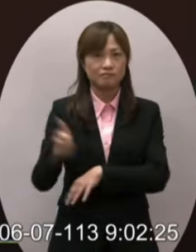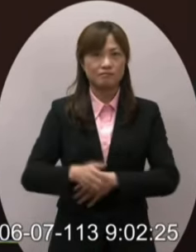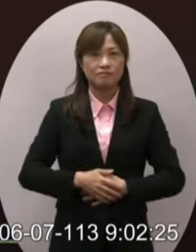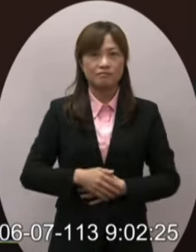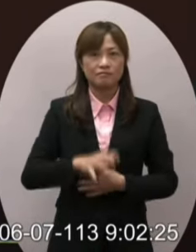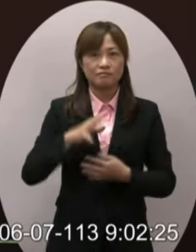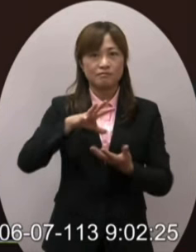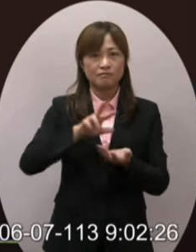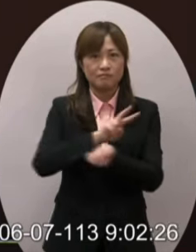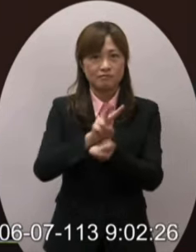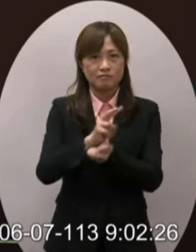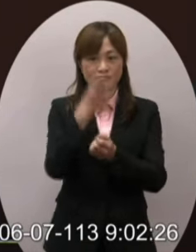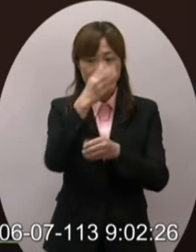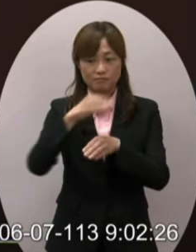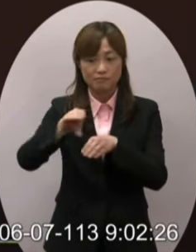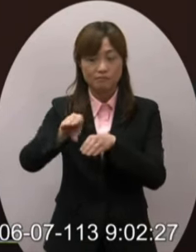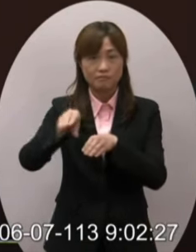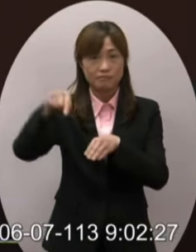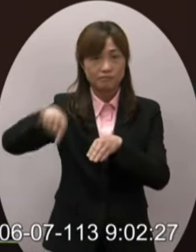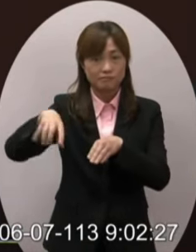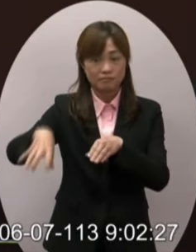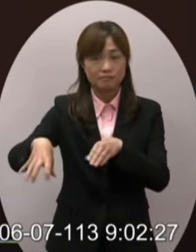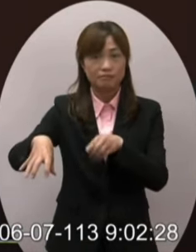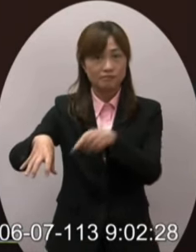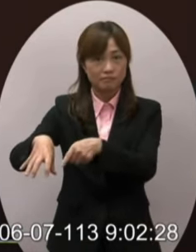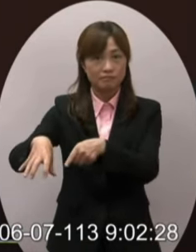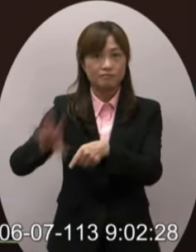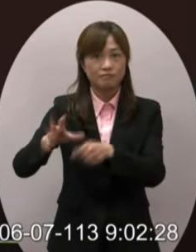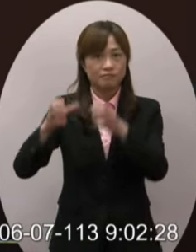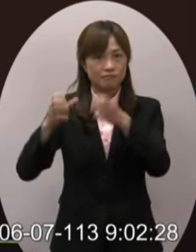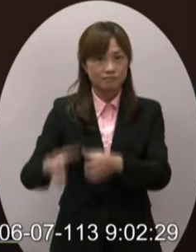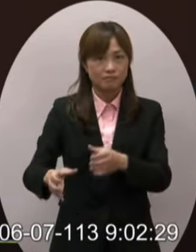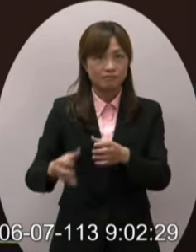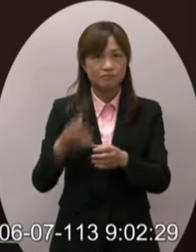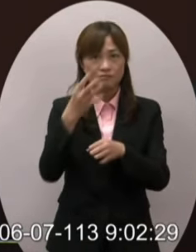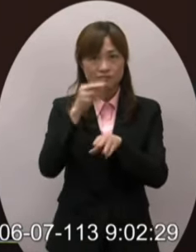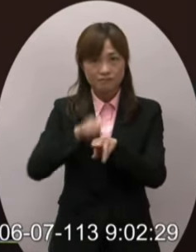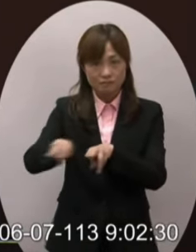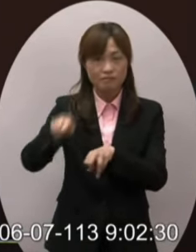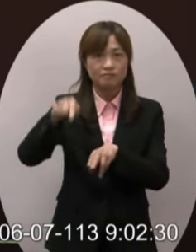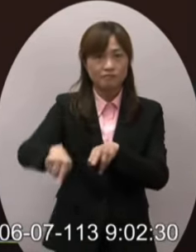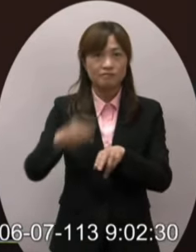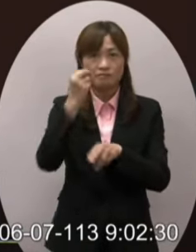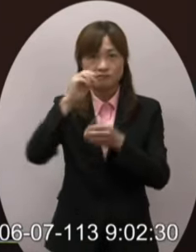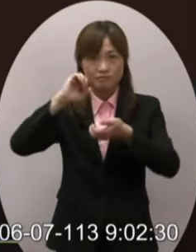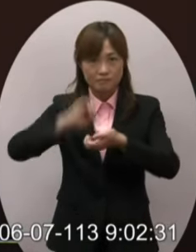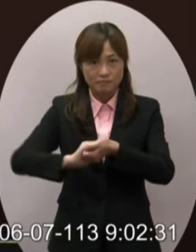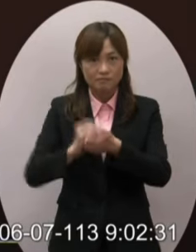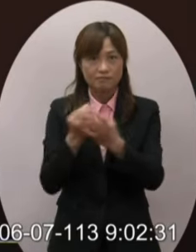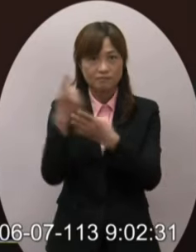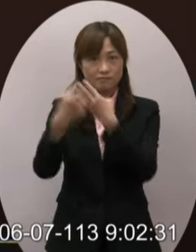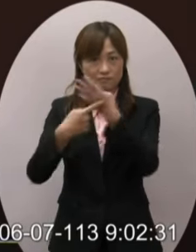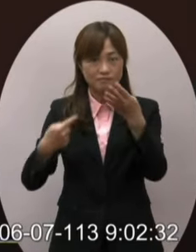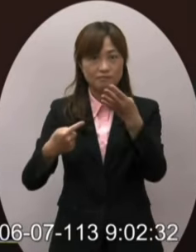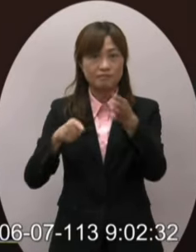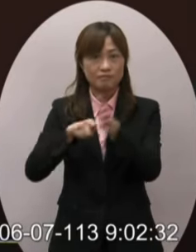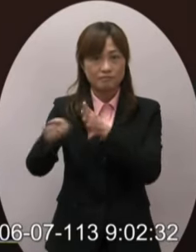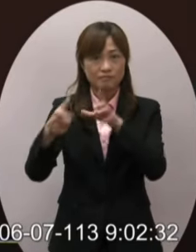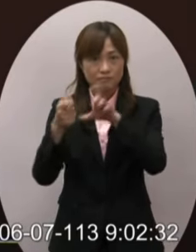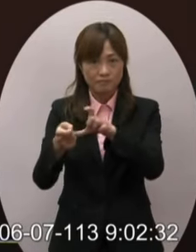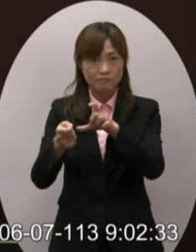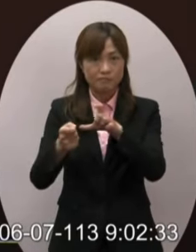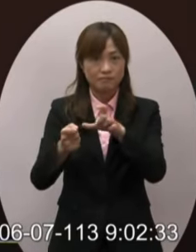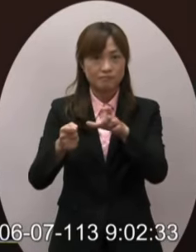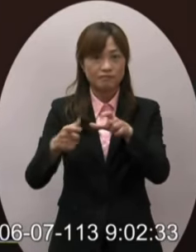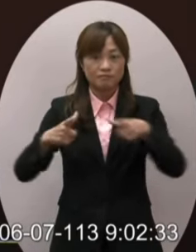高铁旁我们已经准备好了高铁特定产业专区，总计10公顷的土地可以